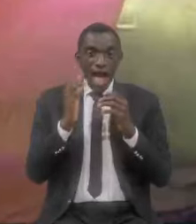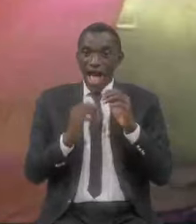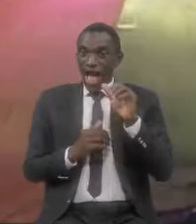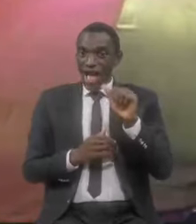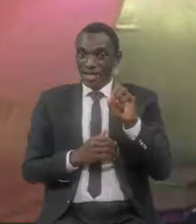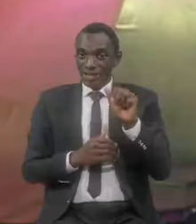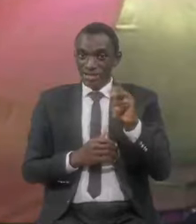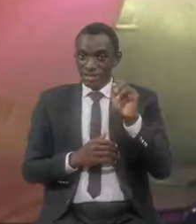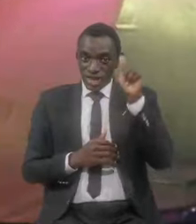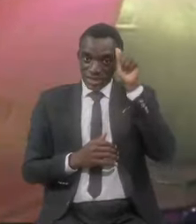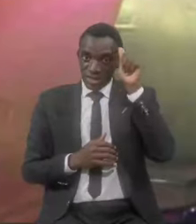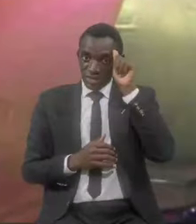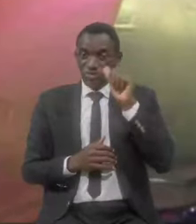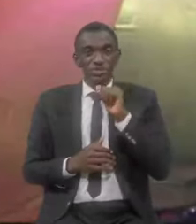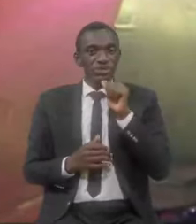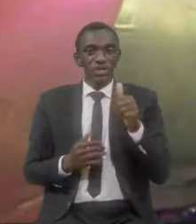ça.